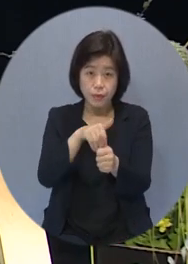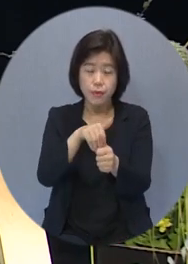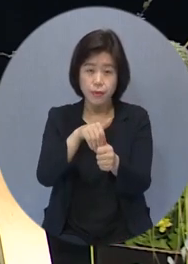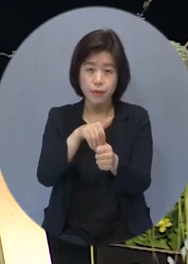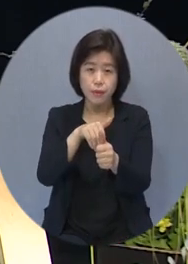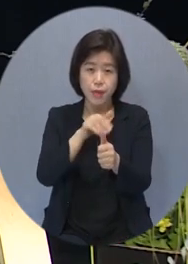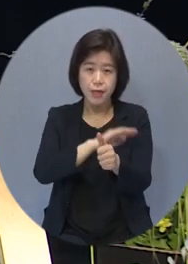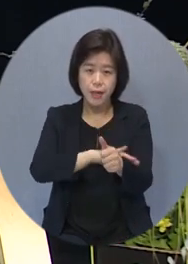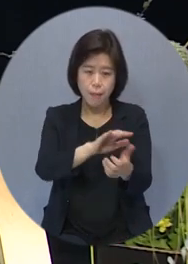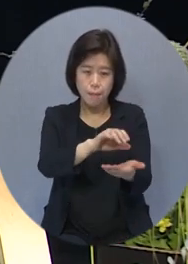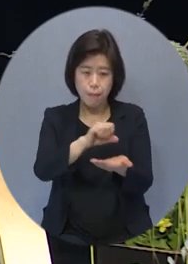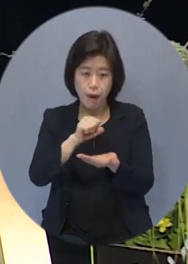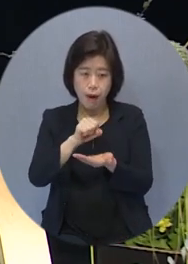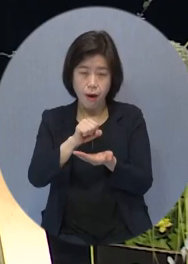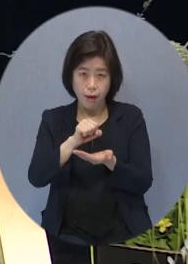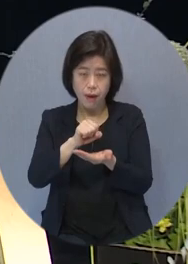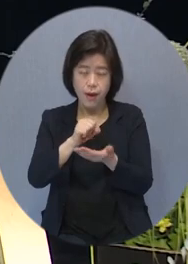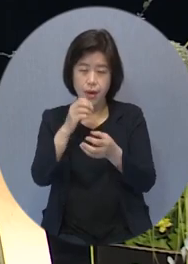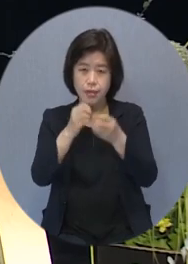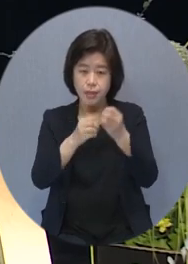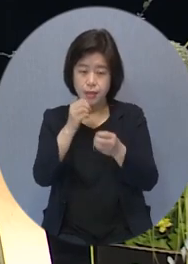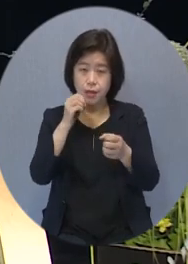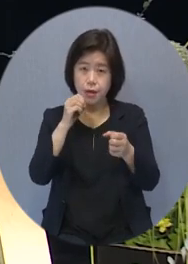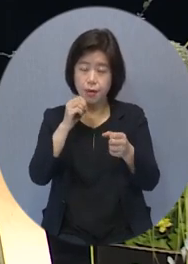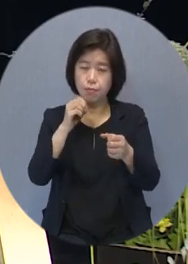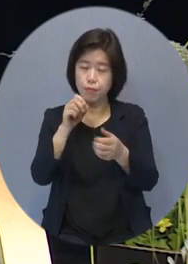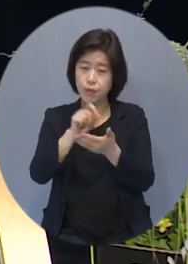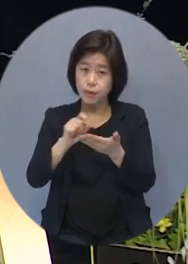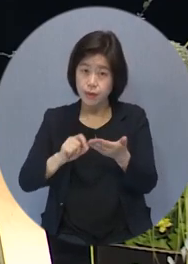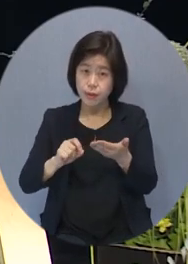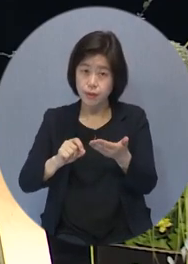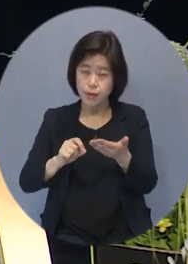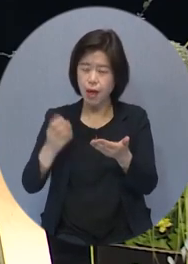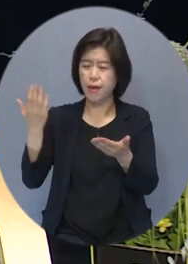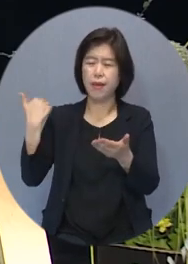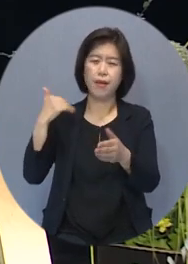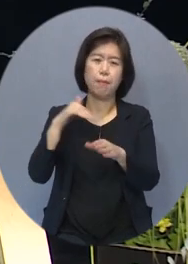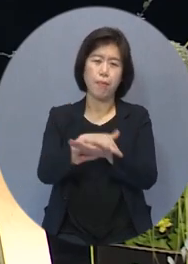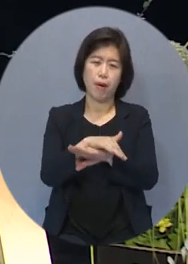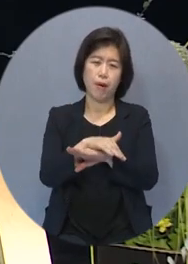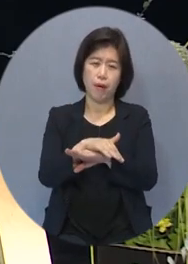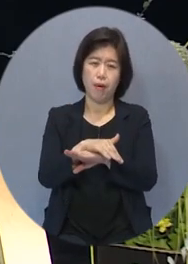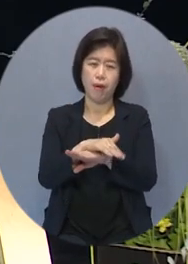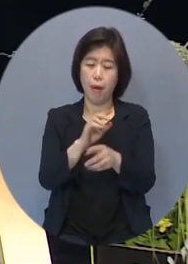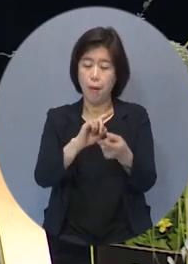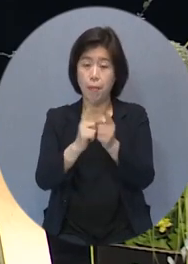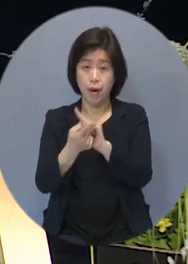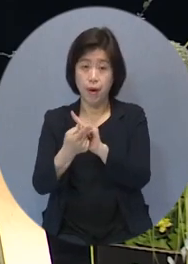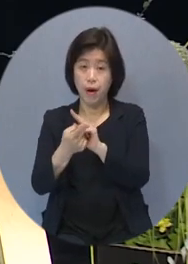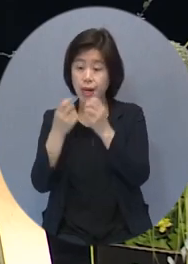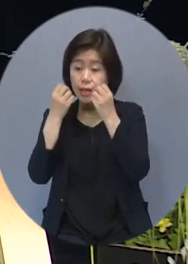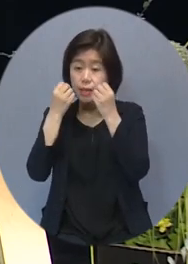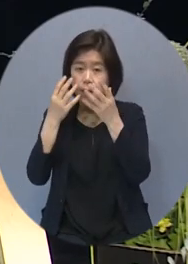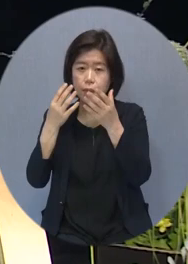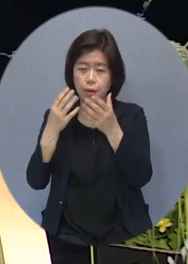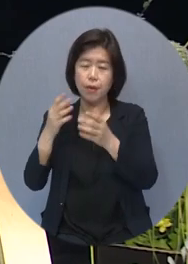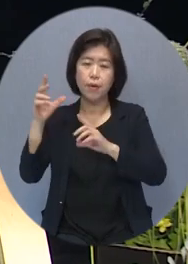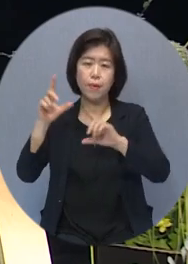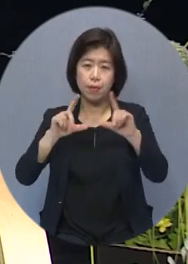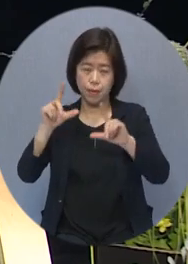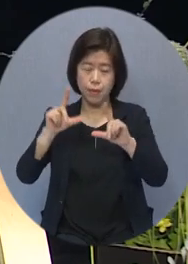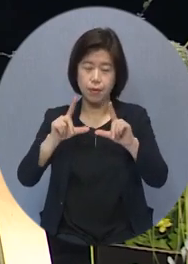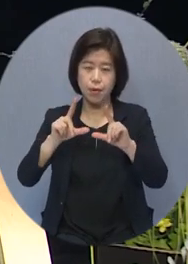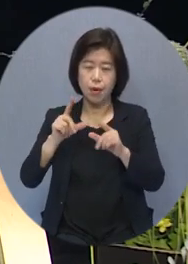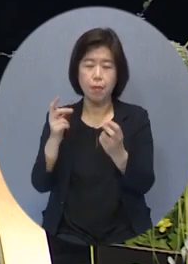전위적으로 해체하고 전복하는 새로운 표현 양태를 취사하면서 감각과